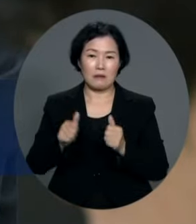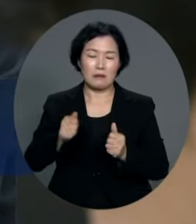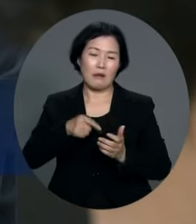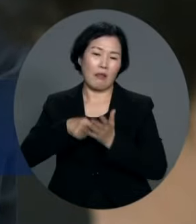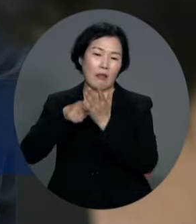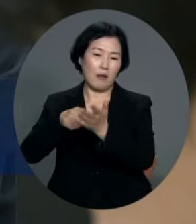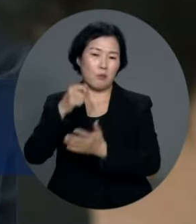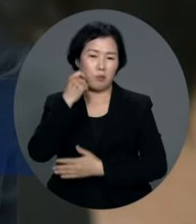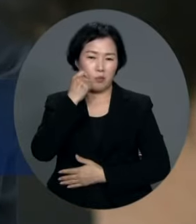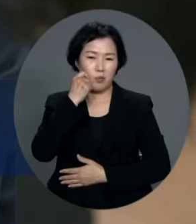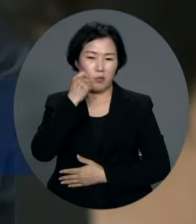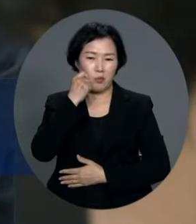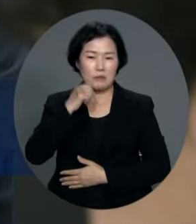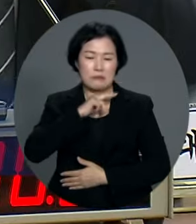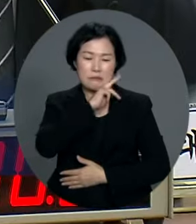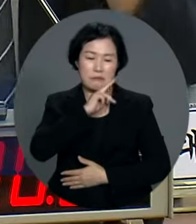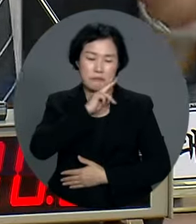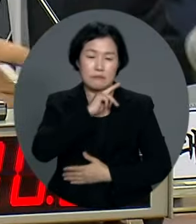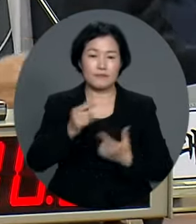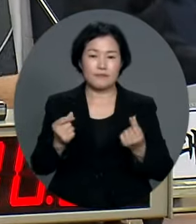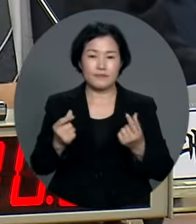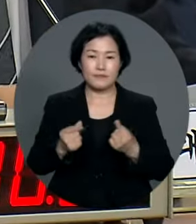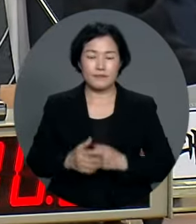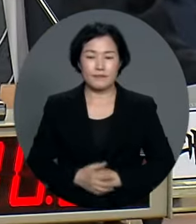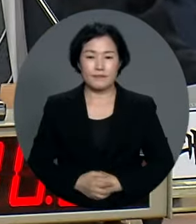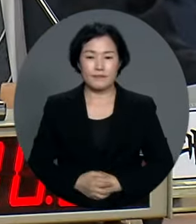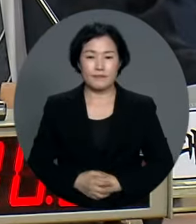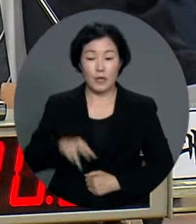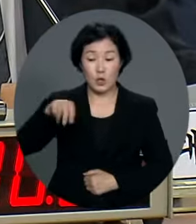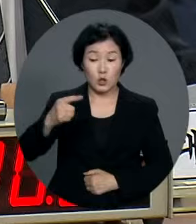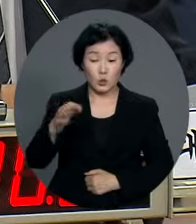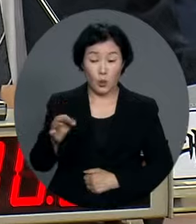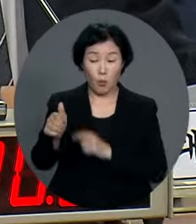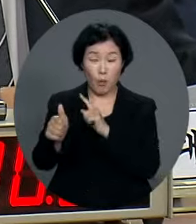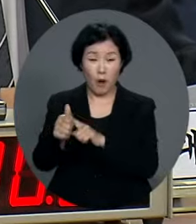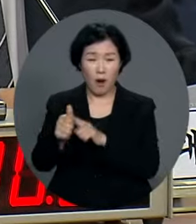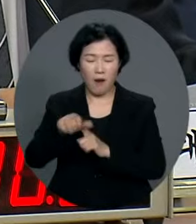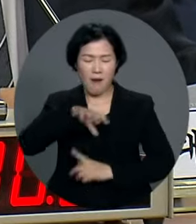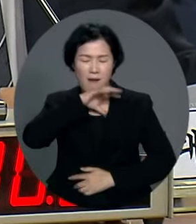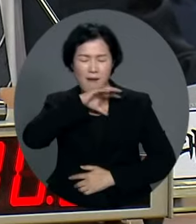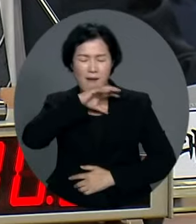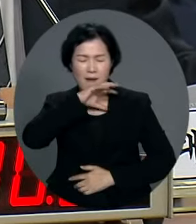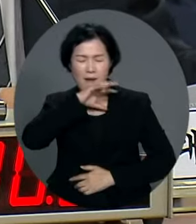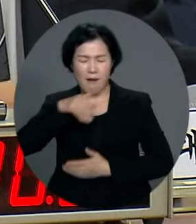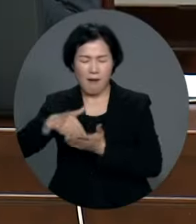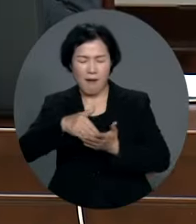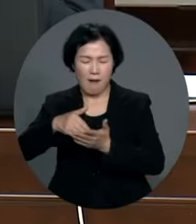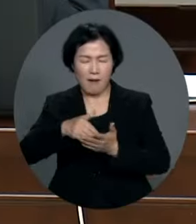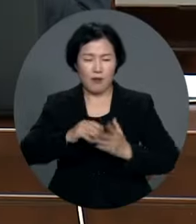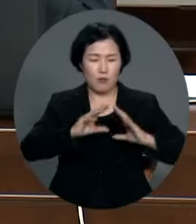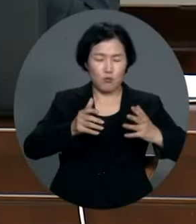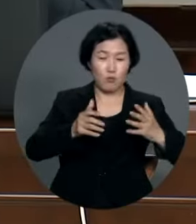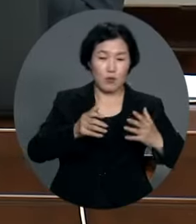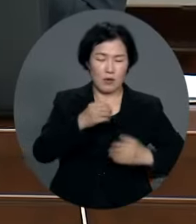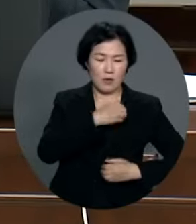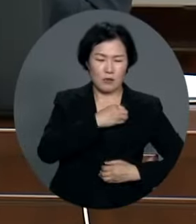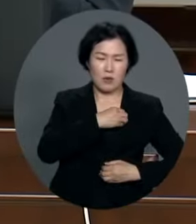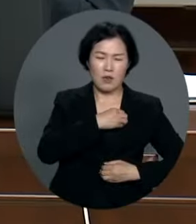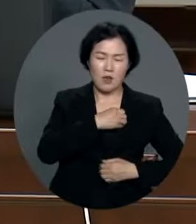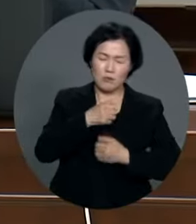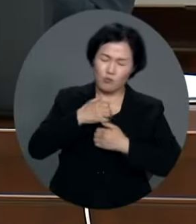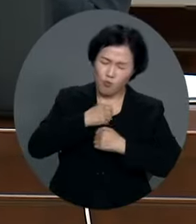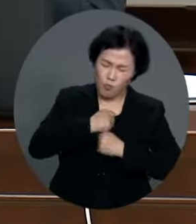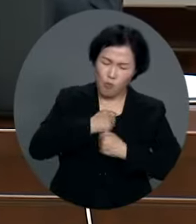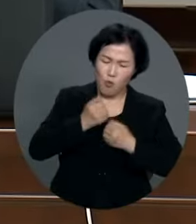아닌지 의심하지 않을 수 없습니다. 송고검장은 강하게 반발하다 국회의원에게 조용하라는 부적절한 은행으로